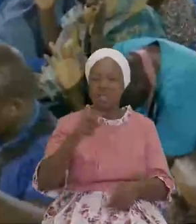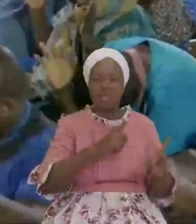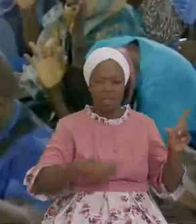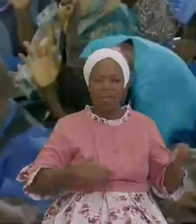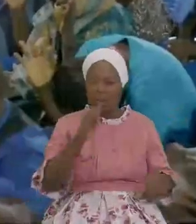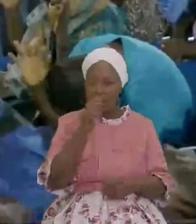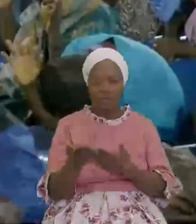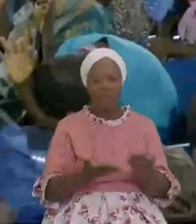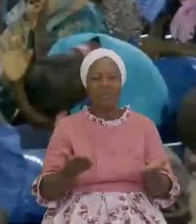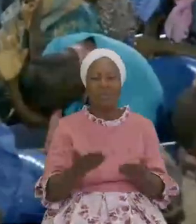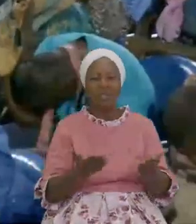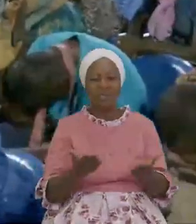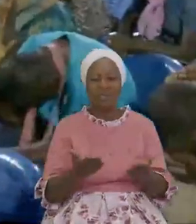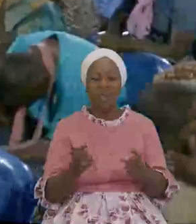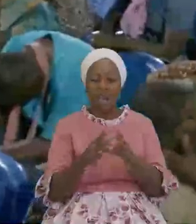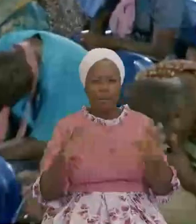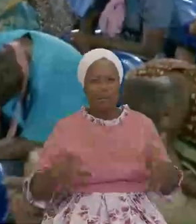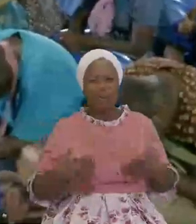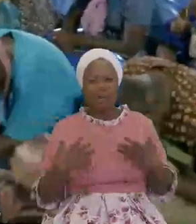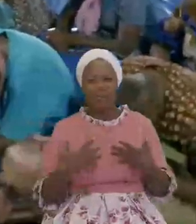Lève cette main et dis, oui Seigneur, je suis là.